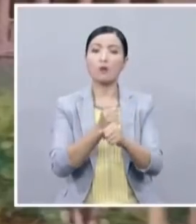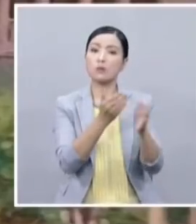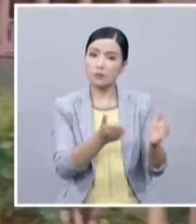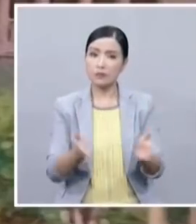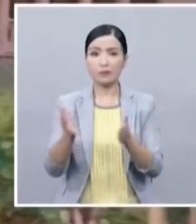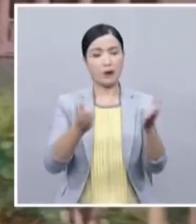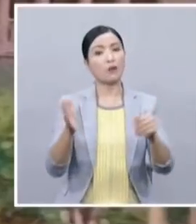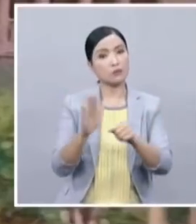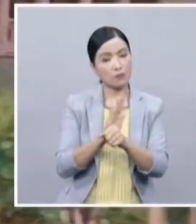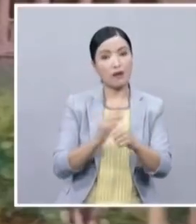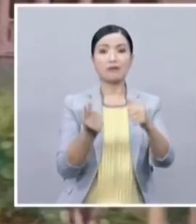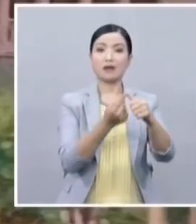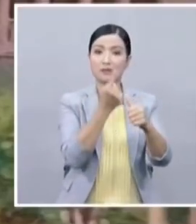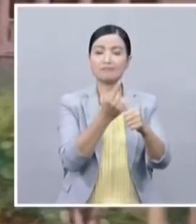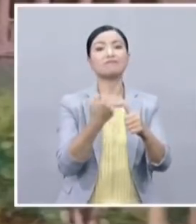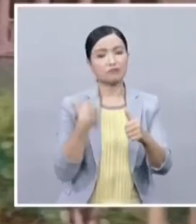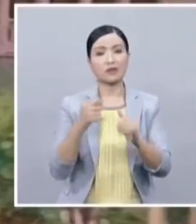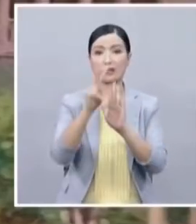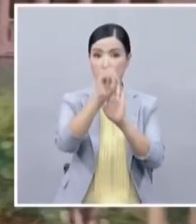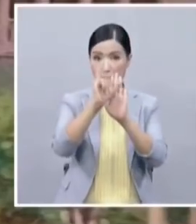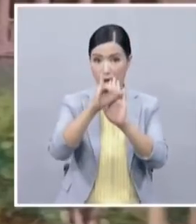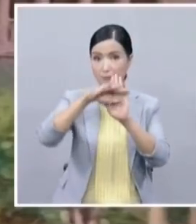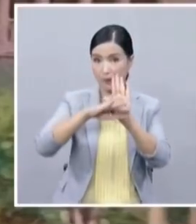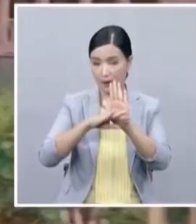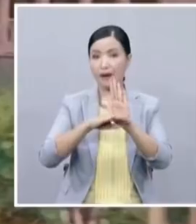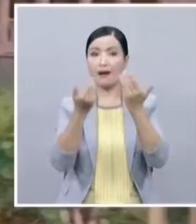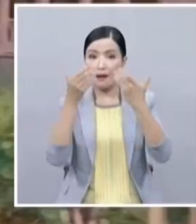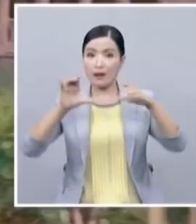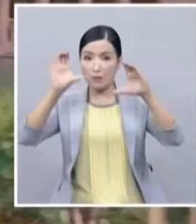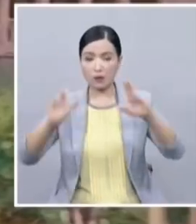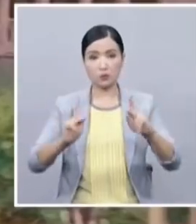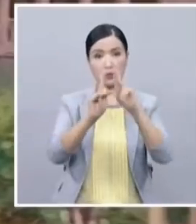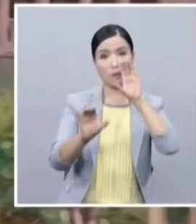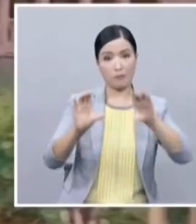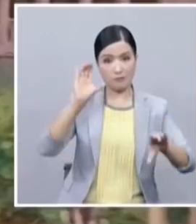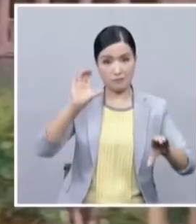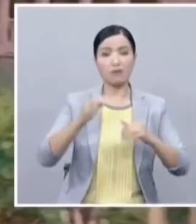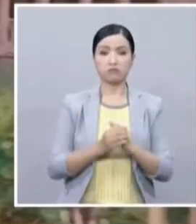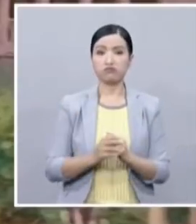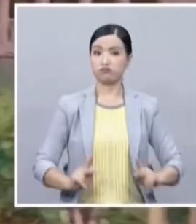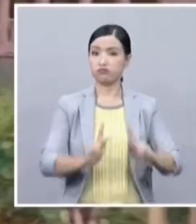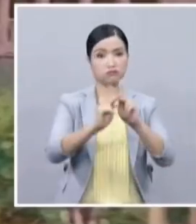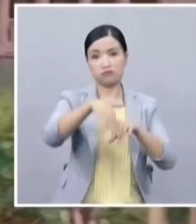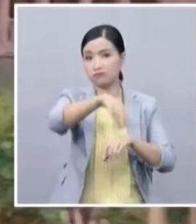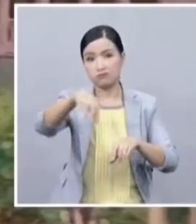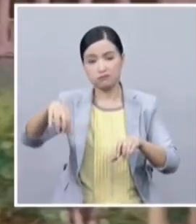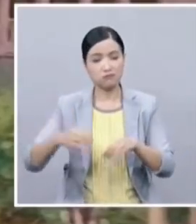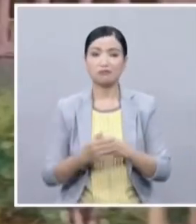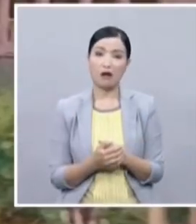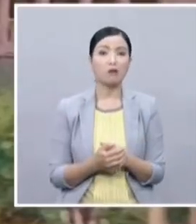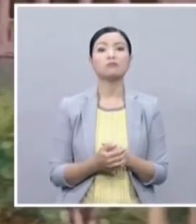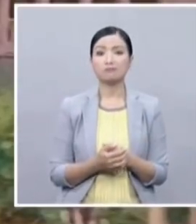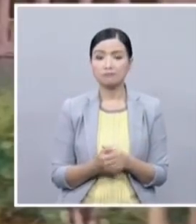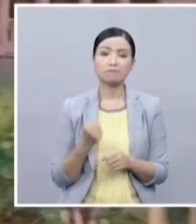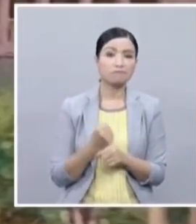วนการตั้งแต่แรกนะครับตั้งแต่ระดับนโยบายรัฐบาลกระทรวงมหาดไทยและทุกกระทรวงนะครับในการที่จ